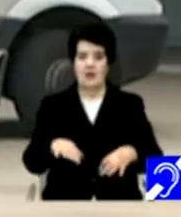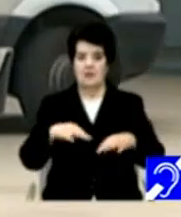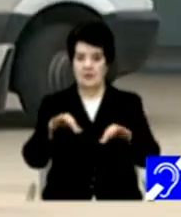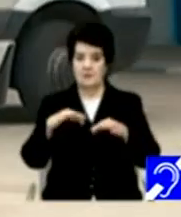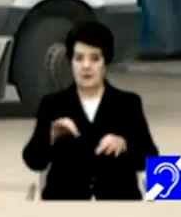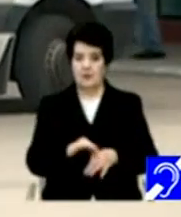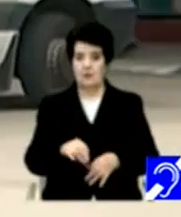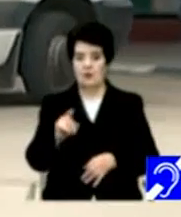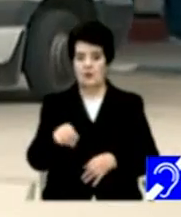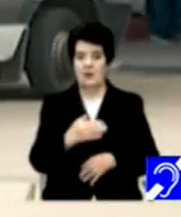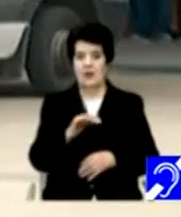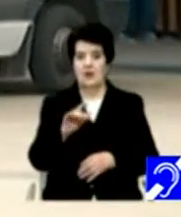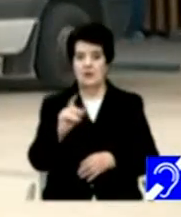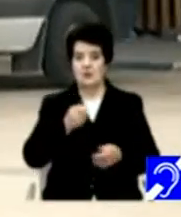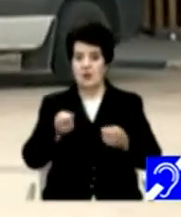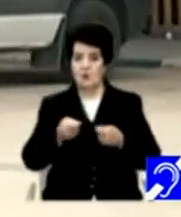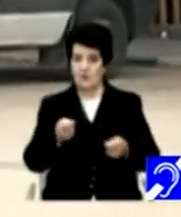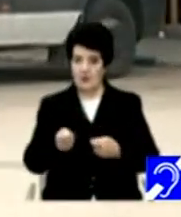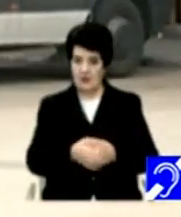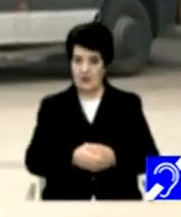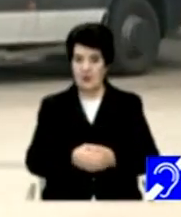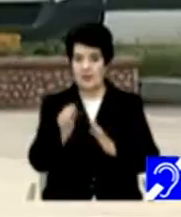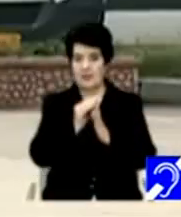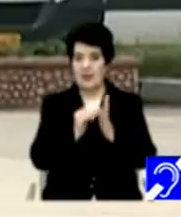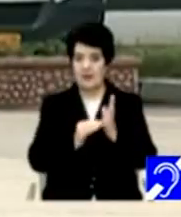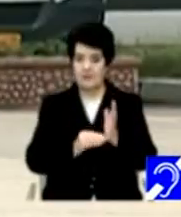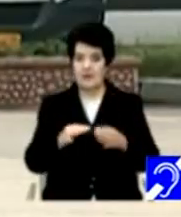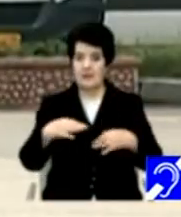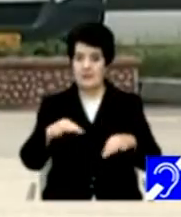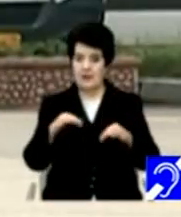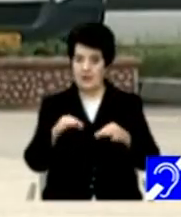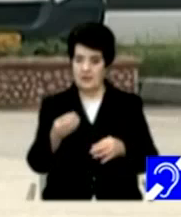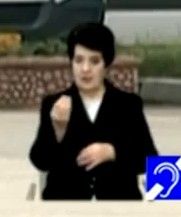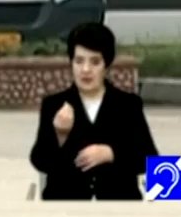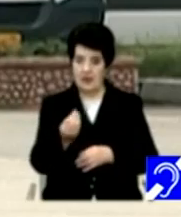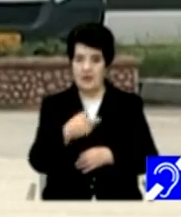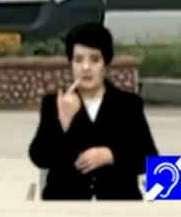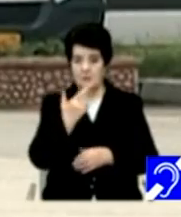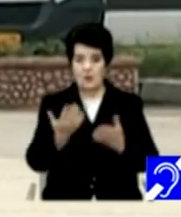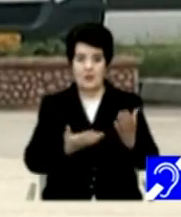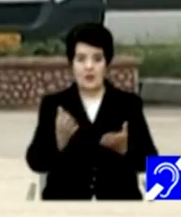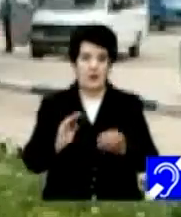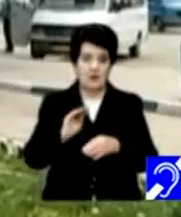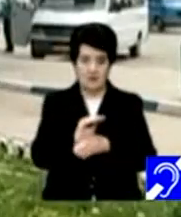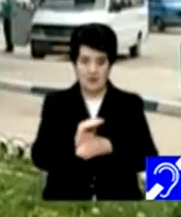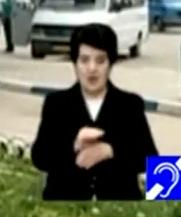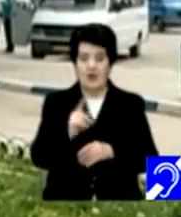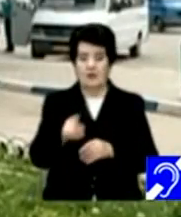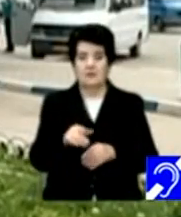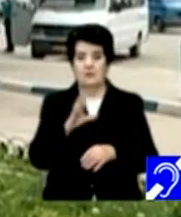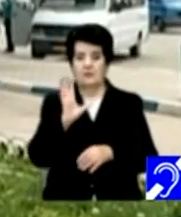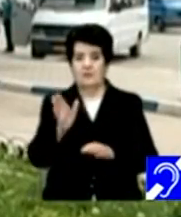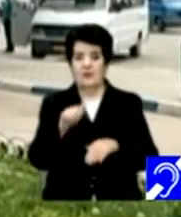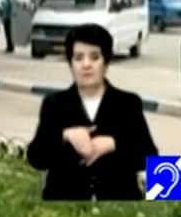Transportatorii de pe rutele interurbane cer guvernului revizuirea tarifelor la biletele de călătorie și amenință că vor ieși în stradă la proteste. Astăzi, ANRE a anunțat